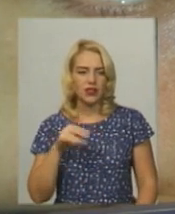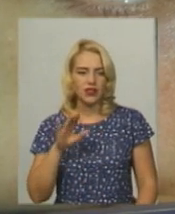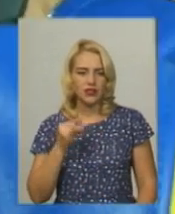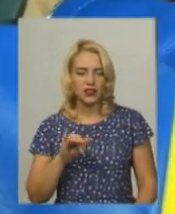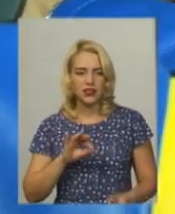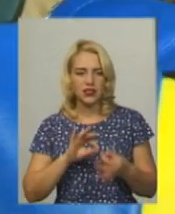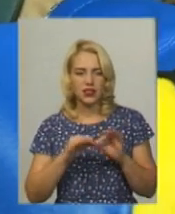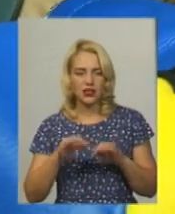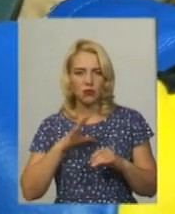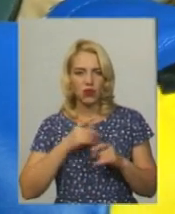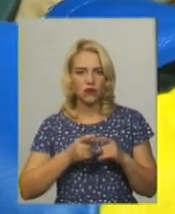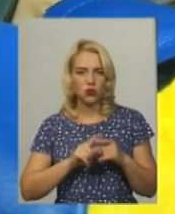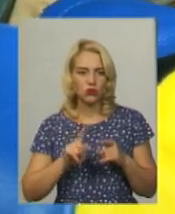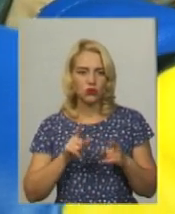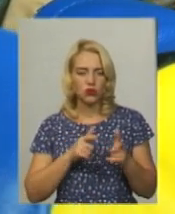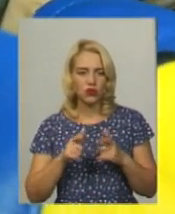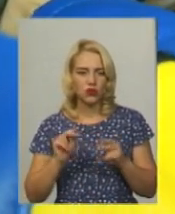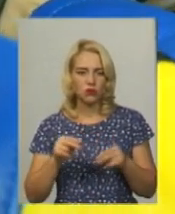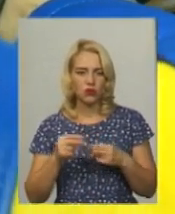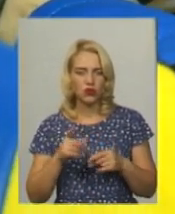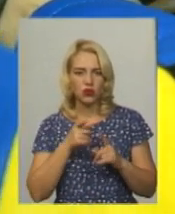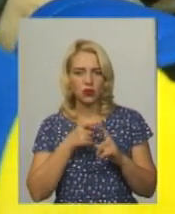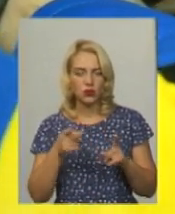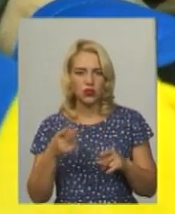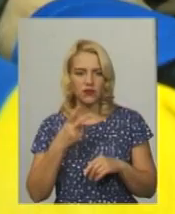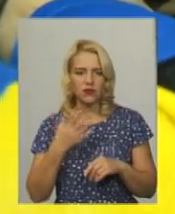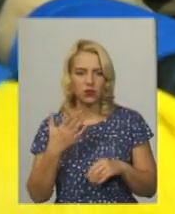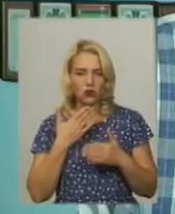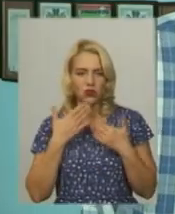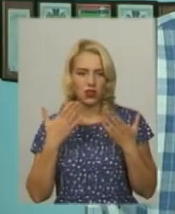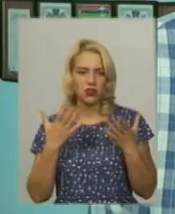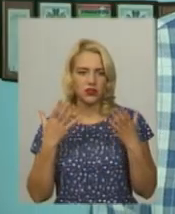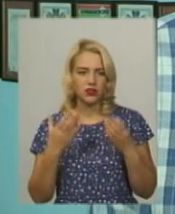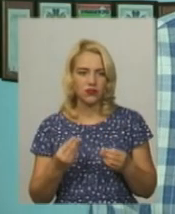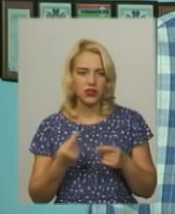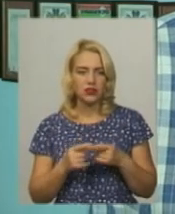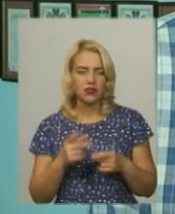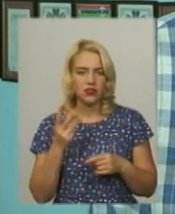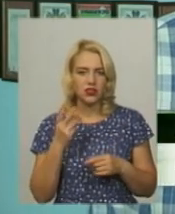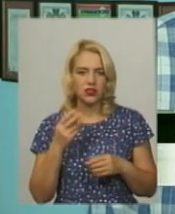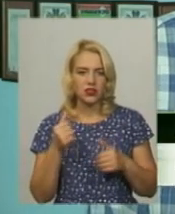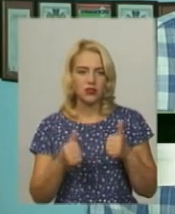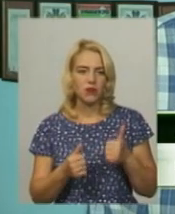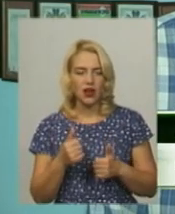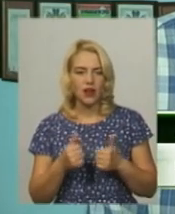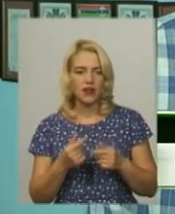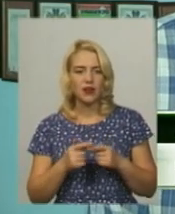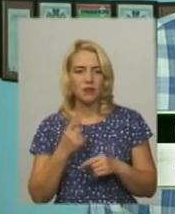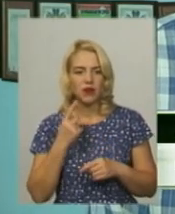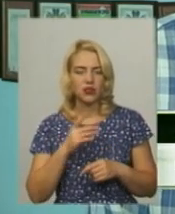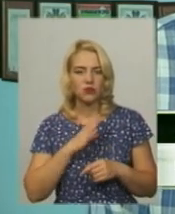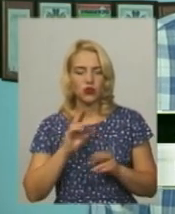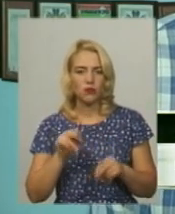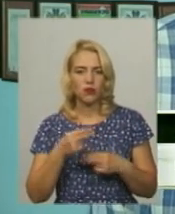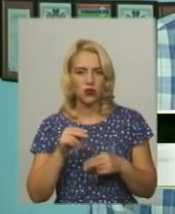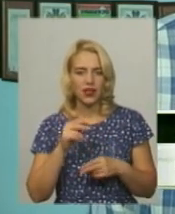тому підготовки до цього чемпіонату, що у нас на протязі 25 останніх днів це вже третє змагання. Першим був це